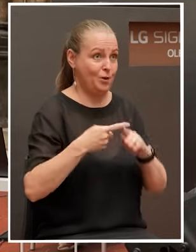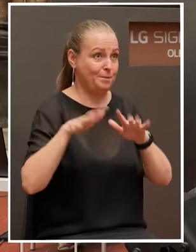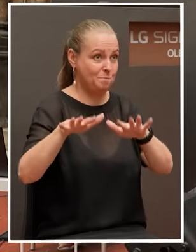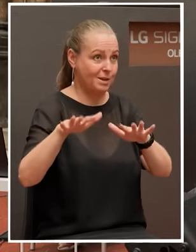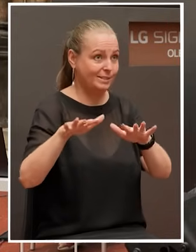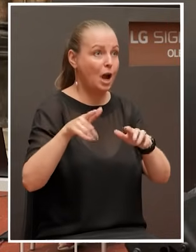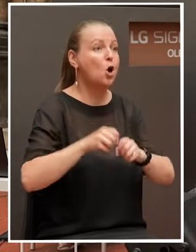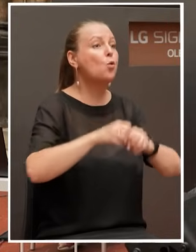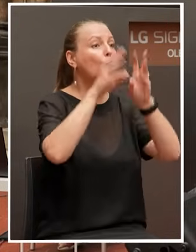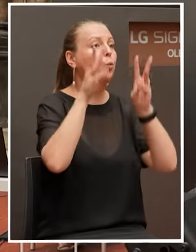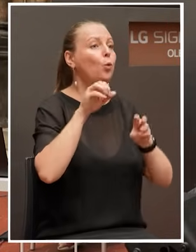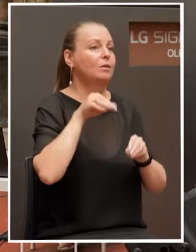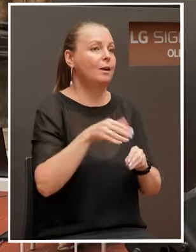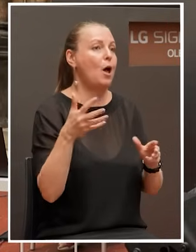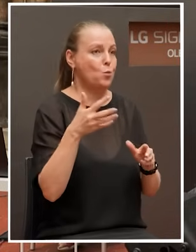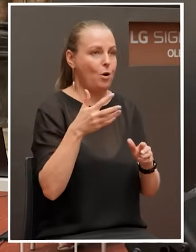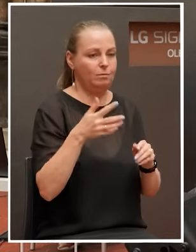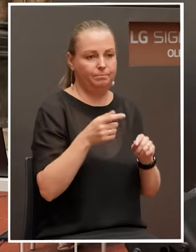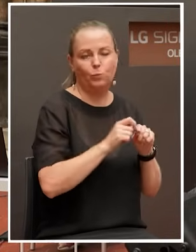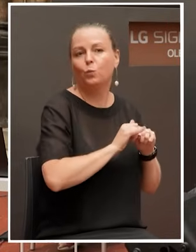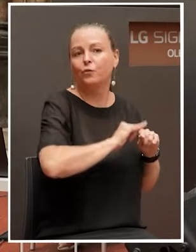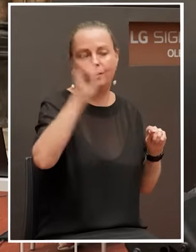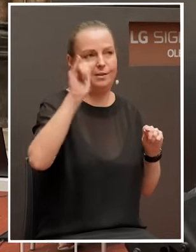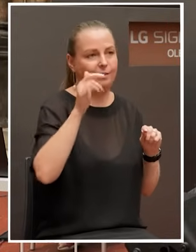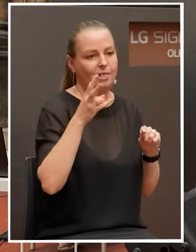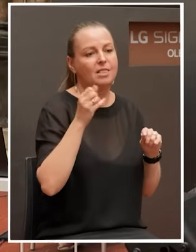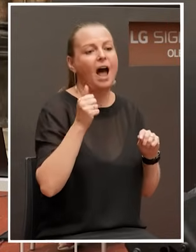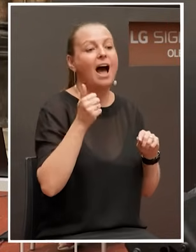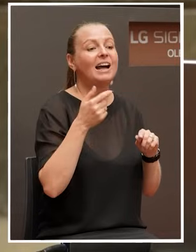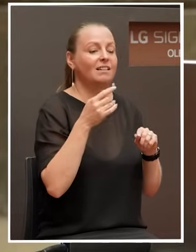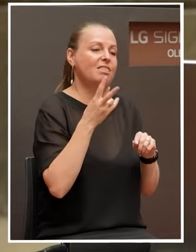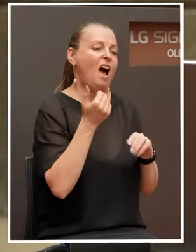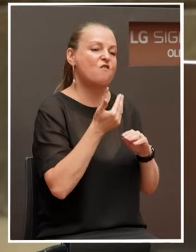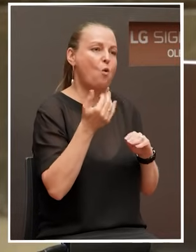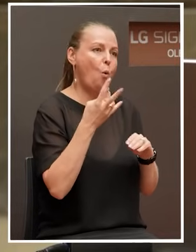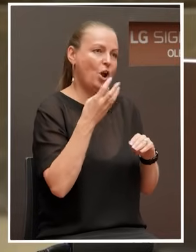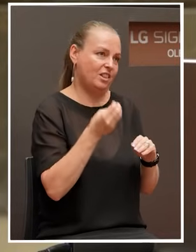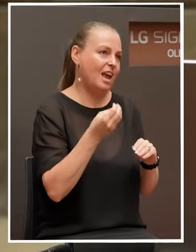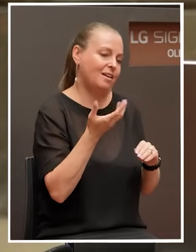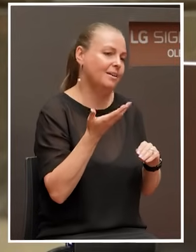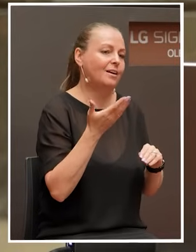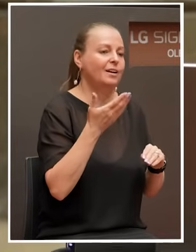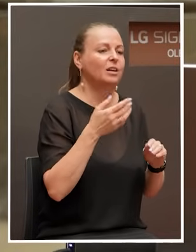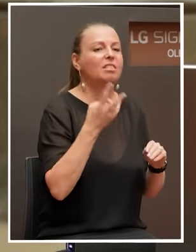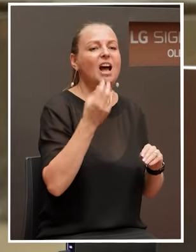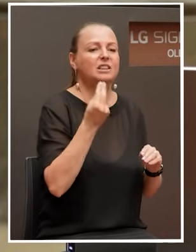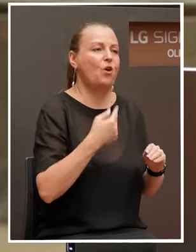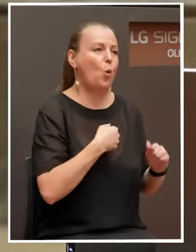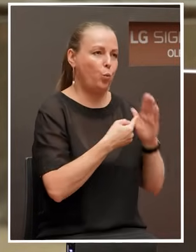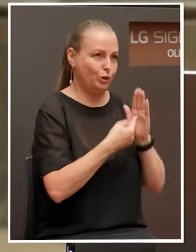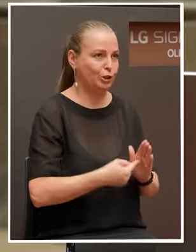культ которой стремительно взлетает именно в это время на фоне национального унижения. Женщина, спасшая Францию в